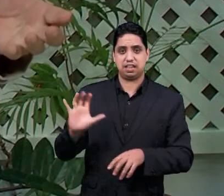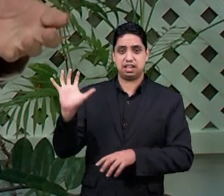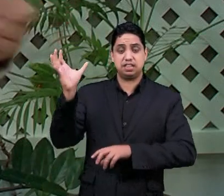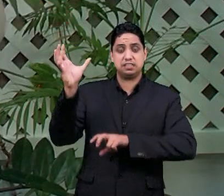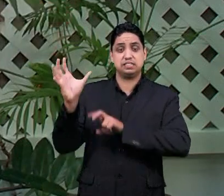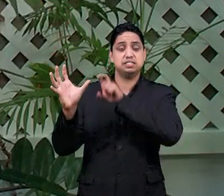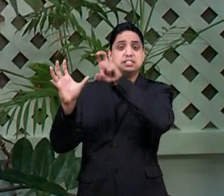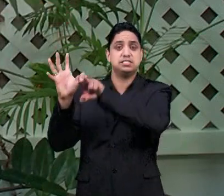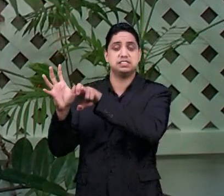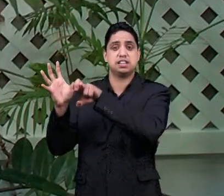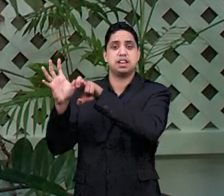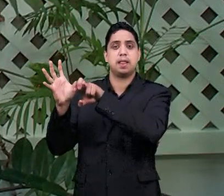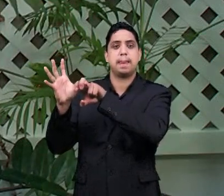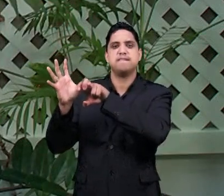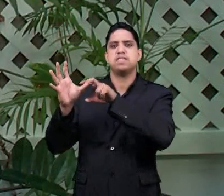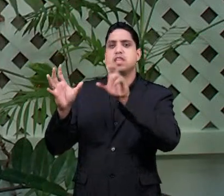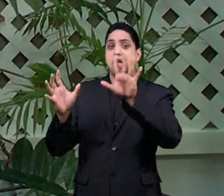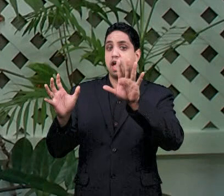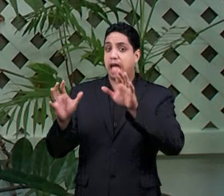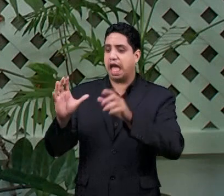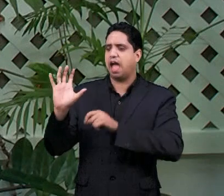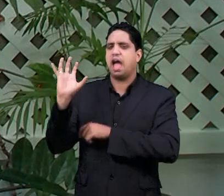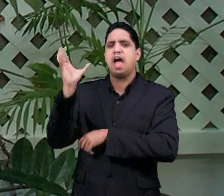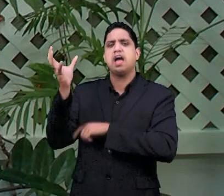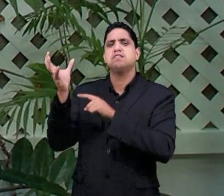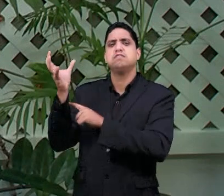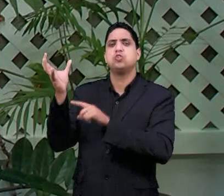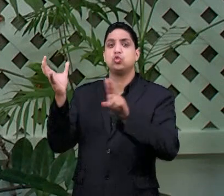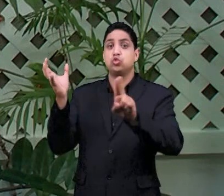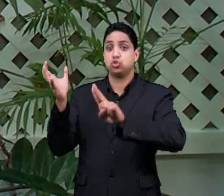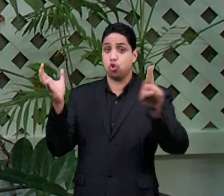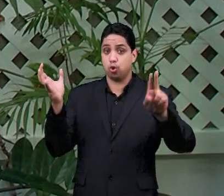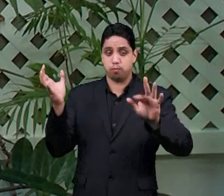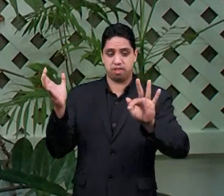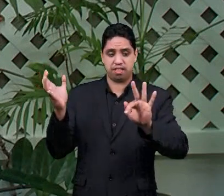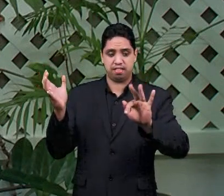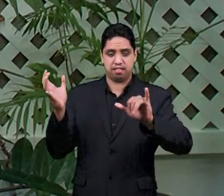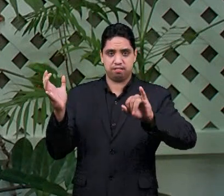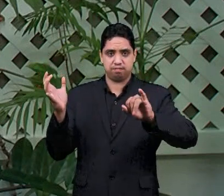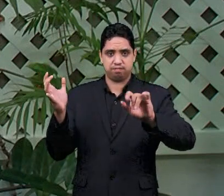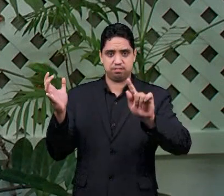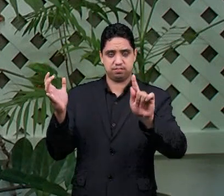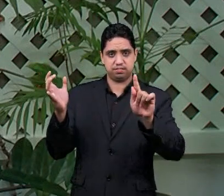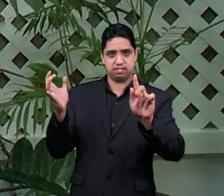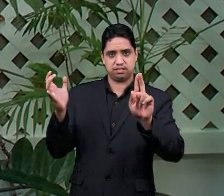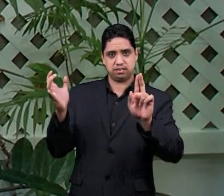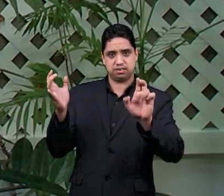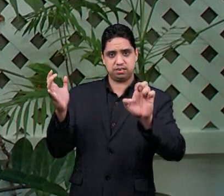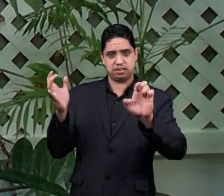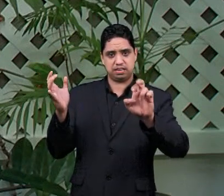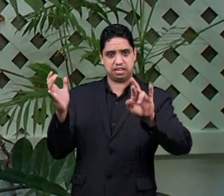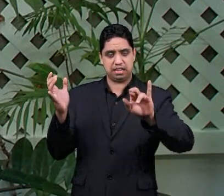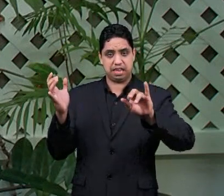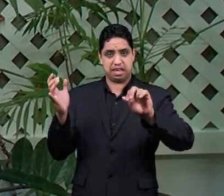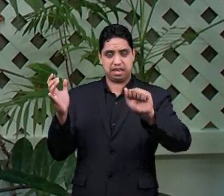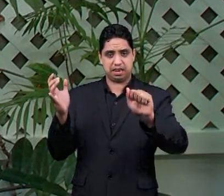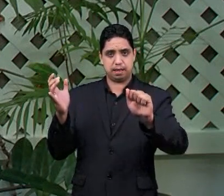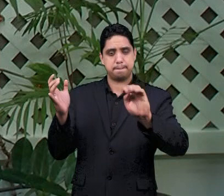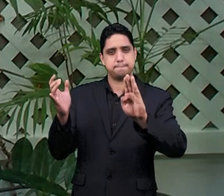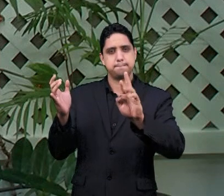Voyez bien, il aurait pu monter dans un figuier normal. Le figuier ici, le sycomore, le